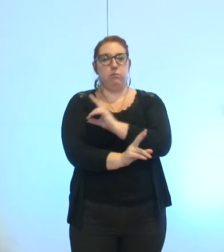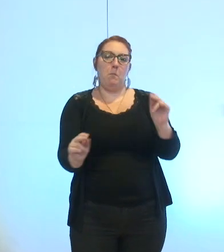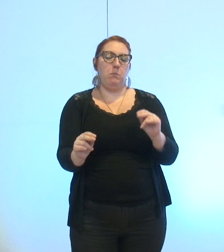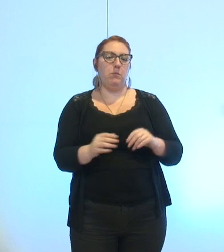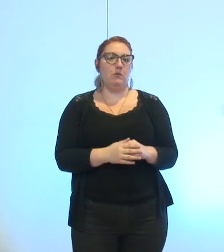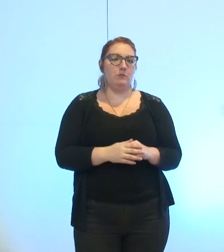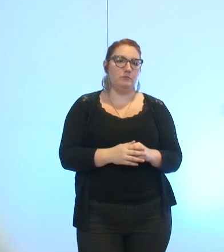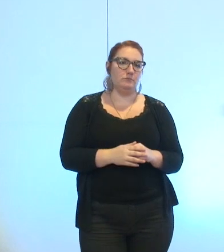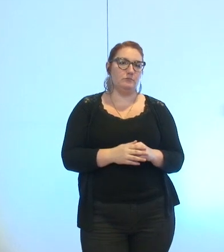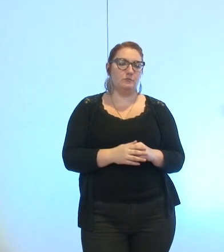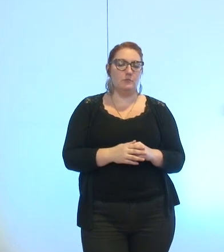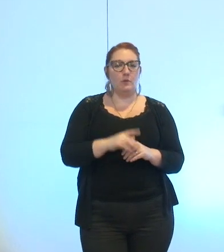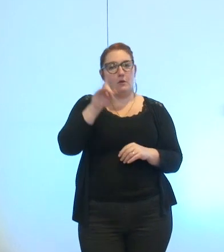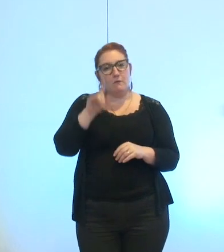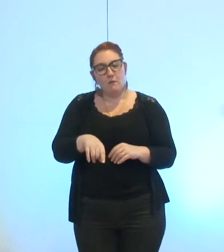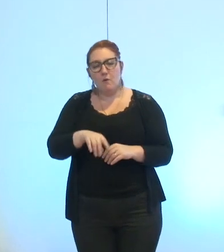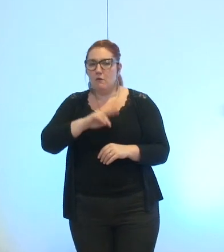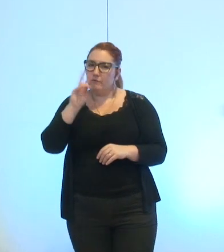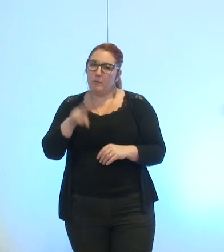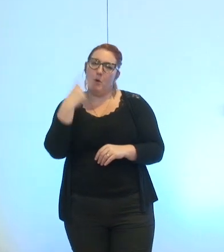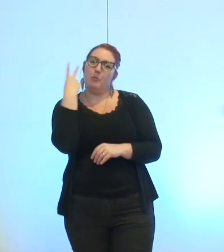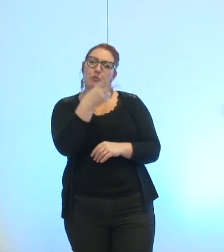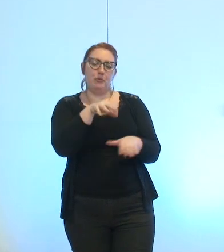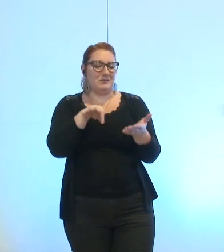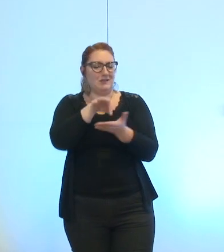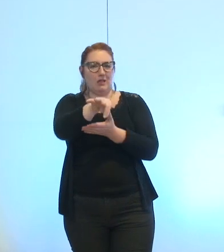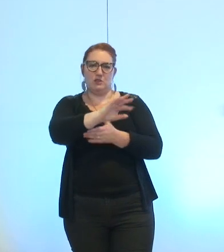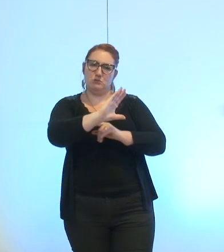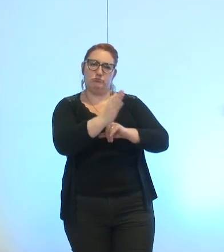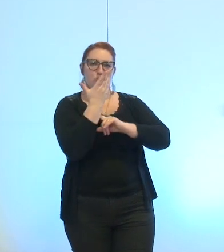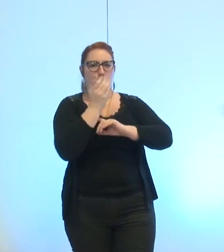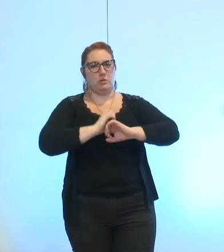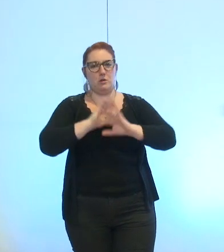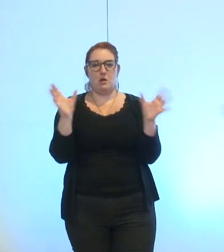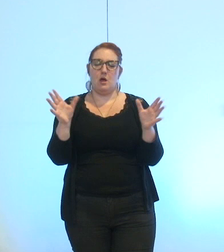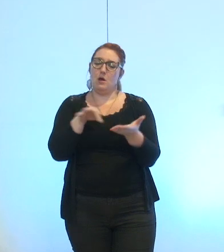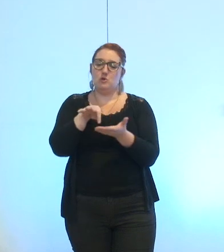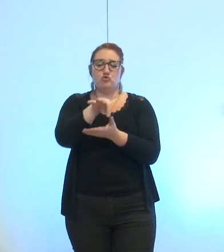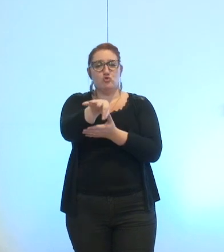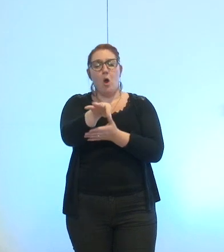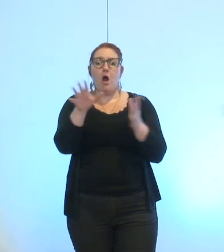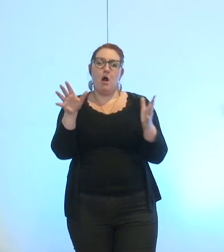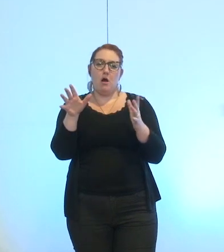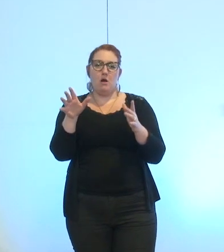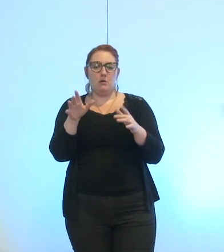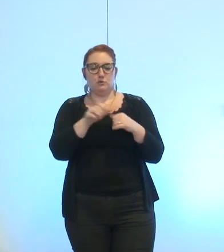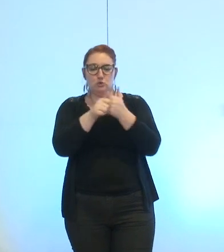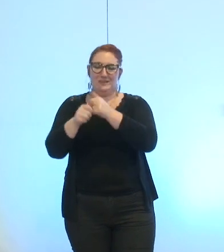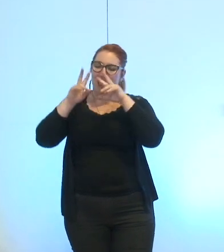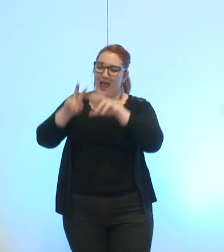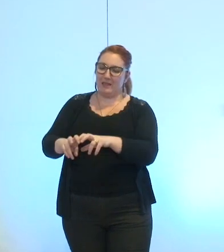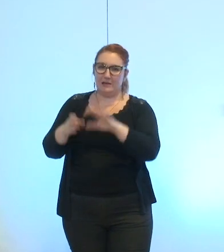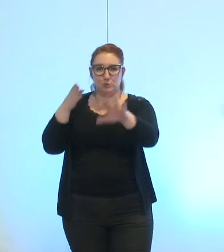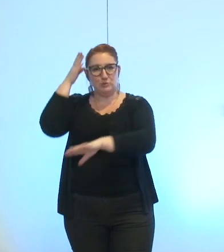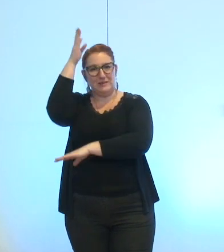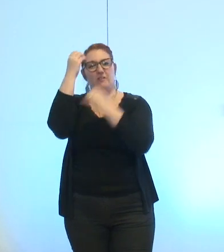part véritablement de vos choix des choix qui devraient être fondés sur des analyses prospectives solides